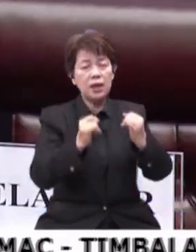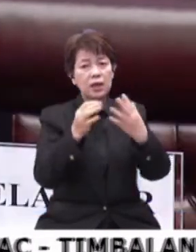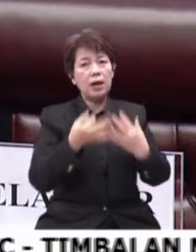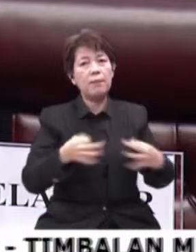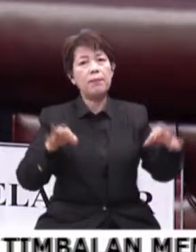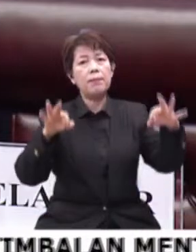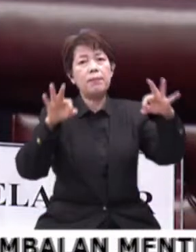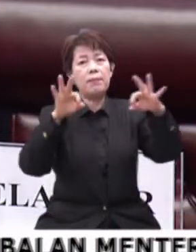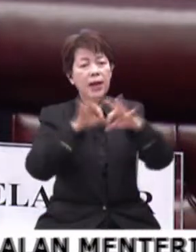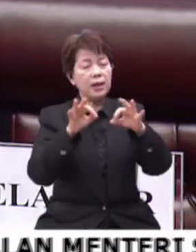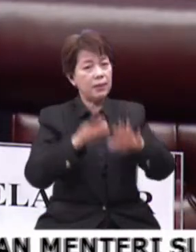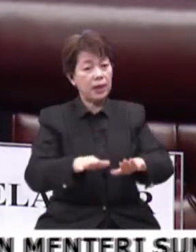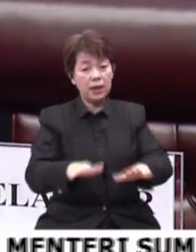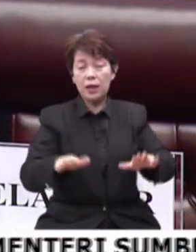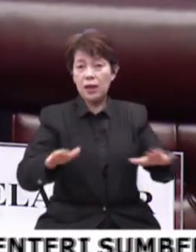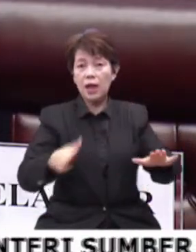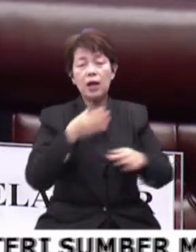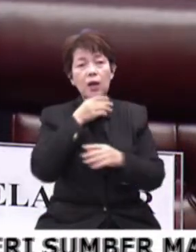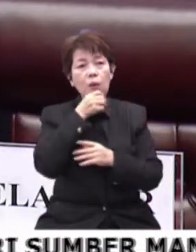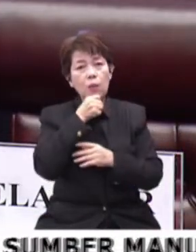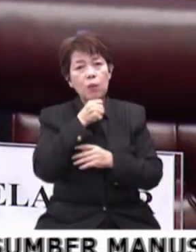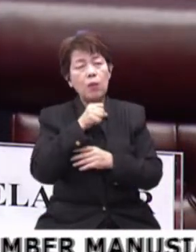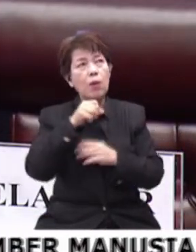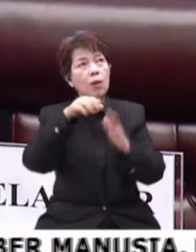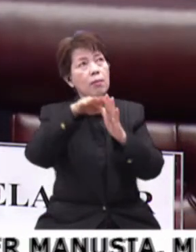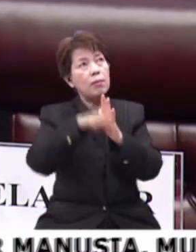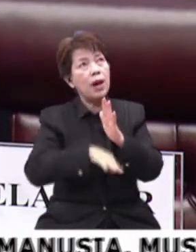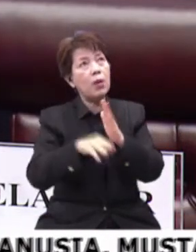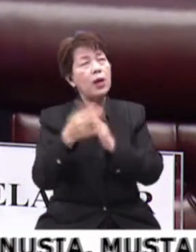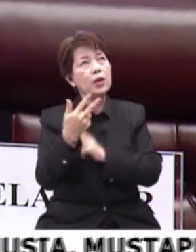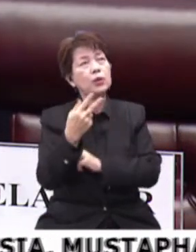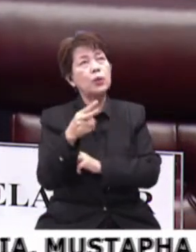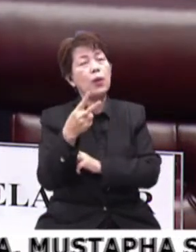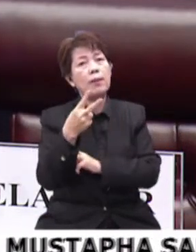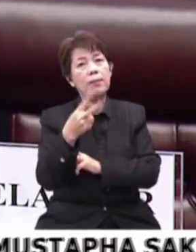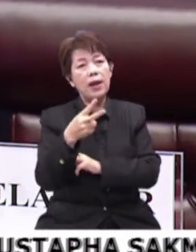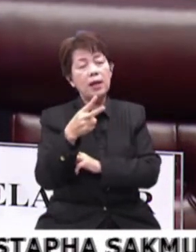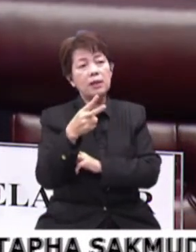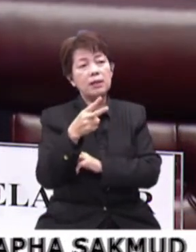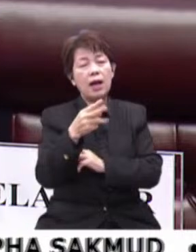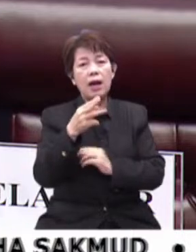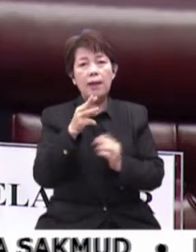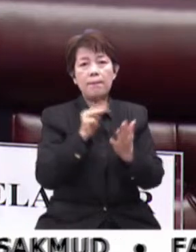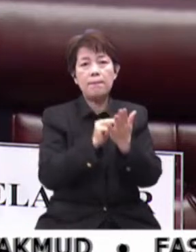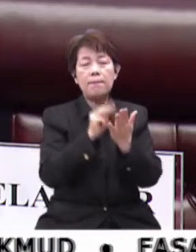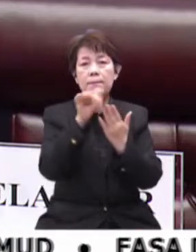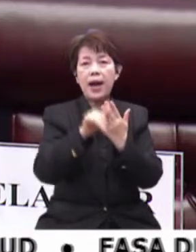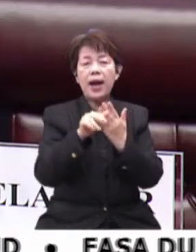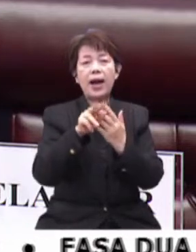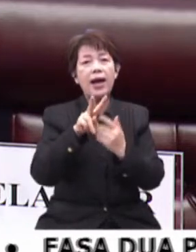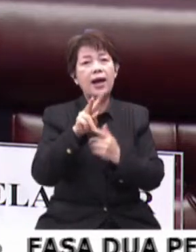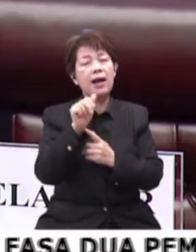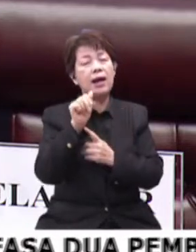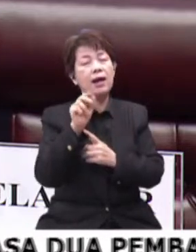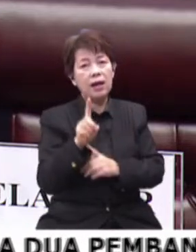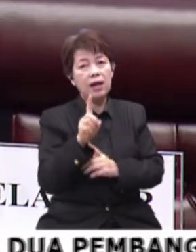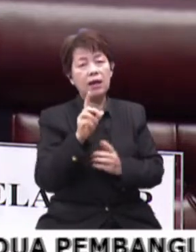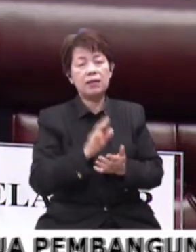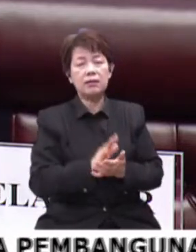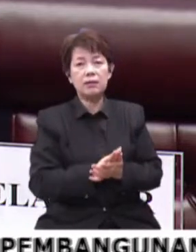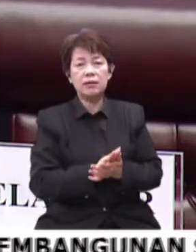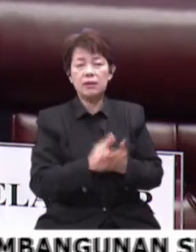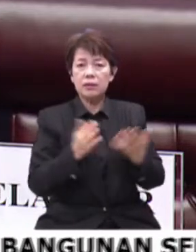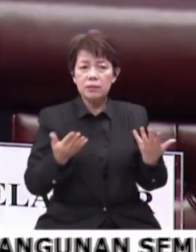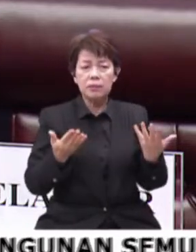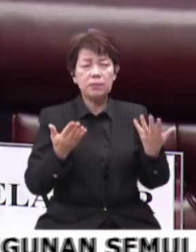bagi kanak-kanak yang berumur dibawah 12 tahun di mana mereka dan bagaimanakah kiranya berlaku